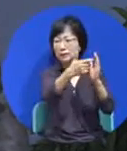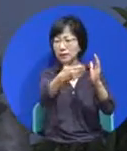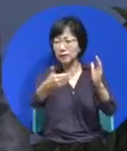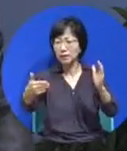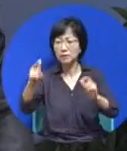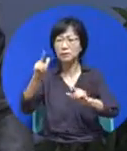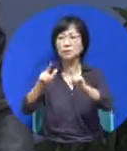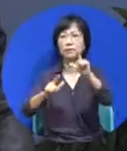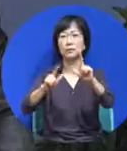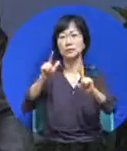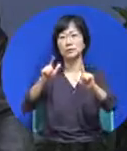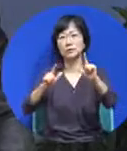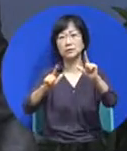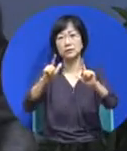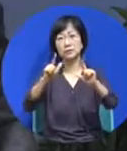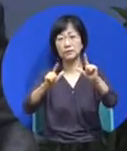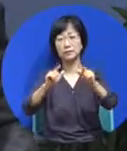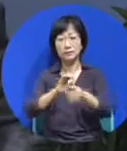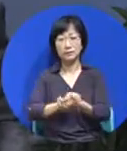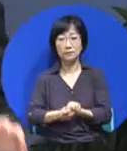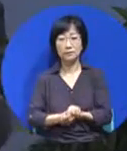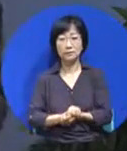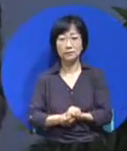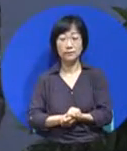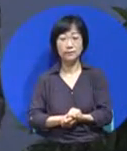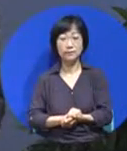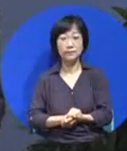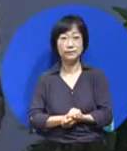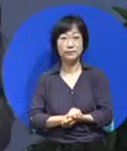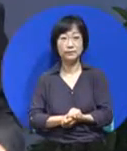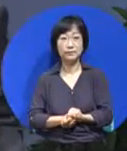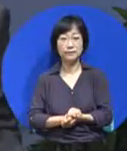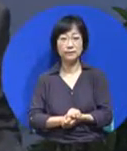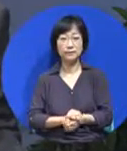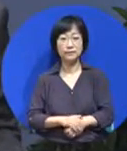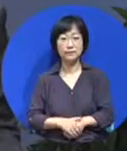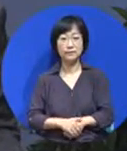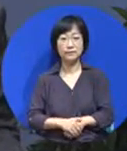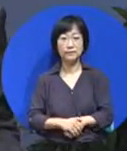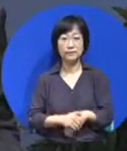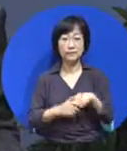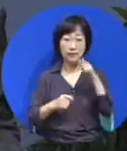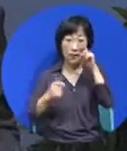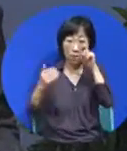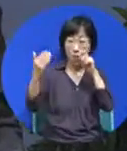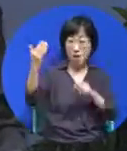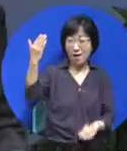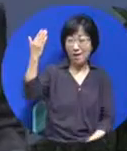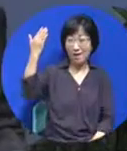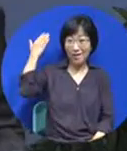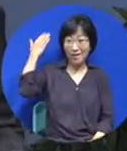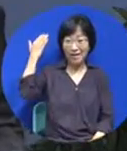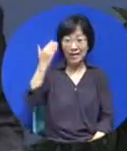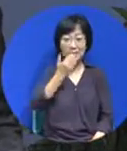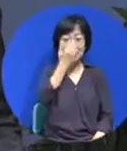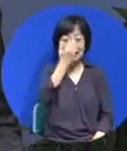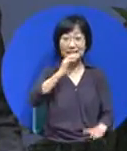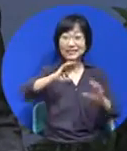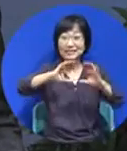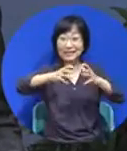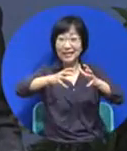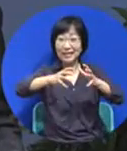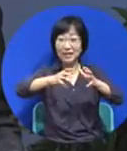is. 과거의 시대상을 보는 데는요. 과거를 볼 수 있잖아요. 과거에 이스라엘이 여러 번 재앙을 입은 거예요. And he